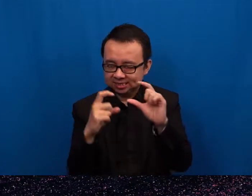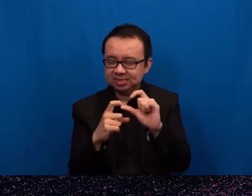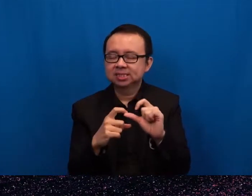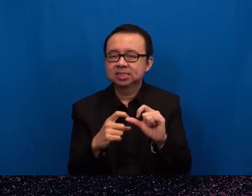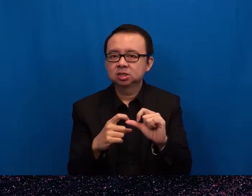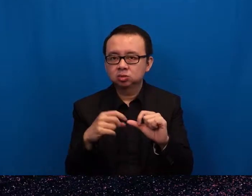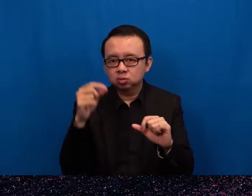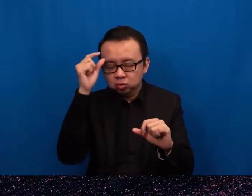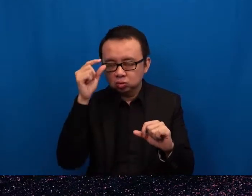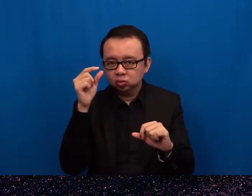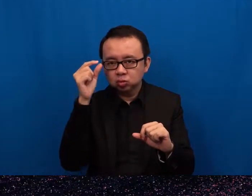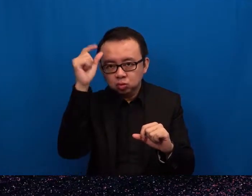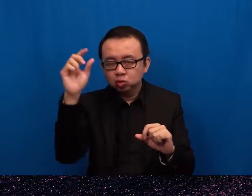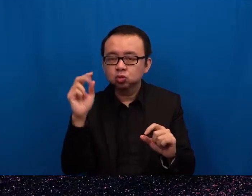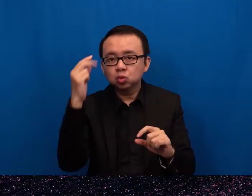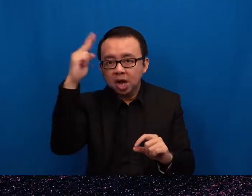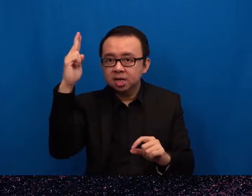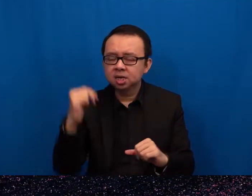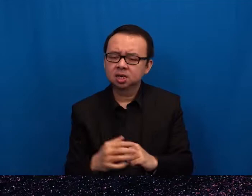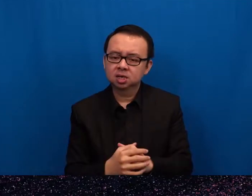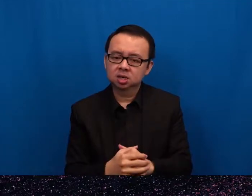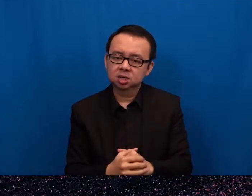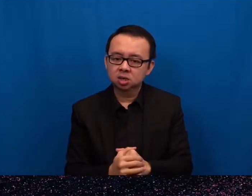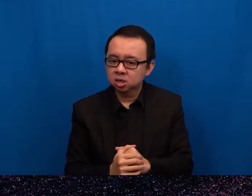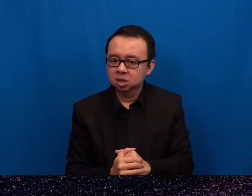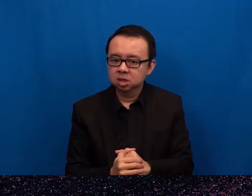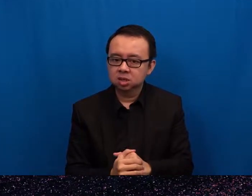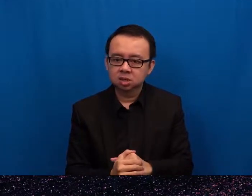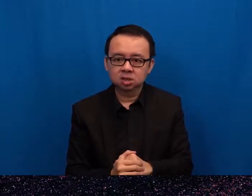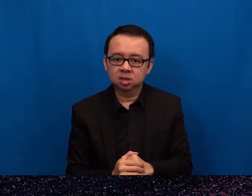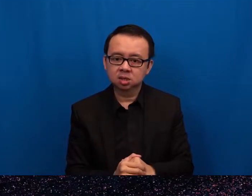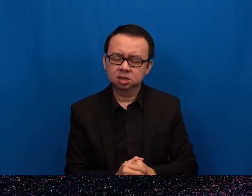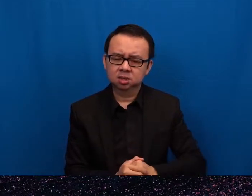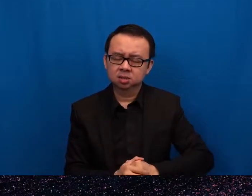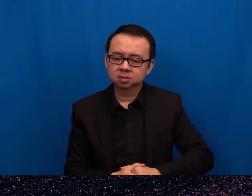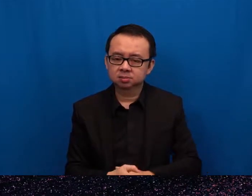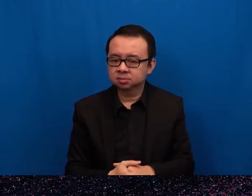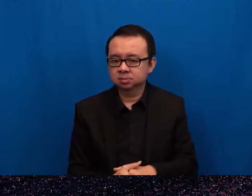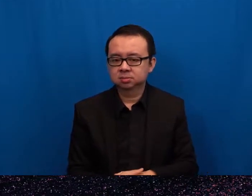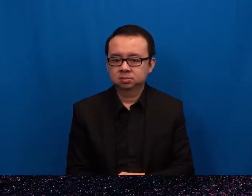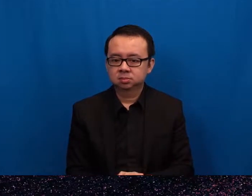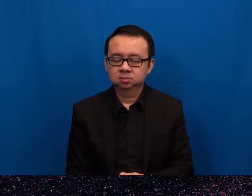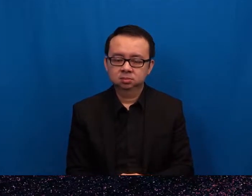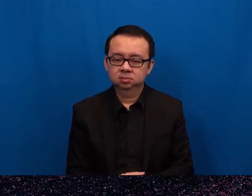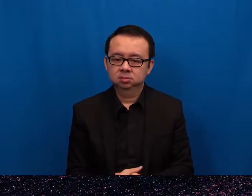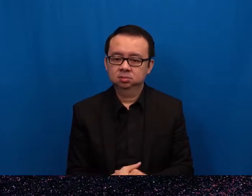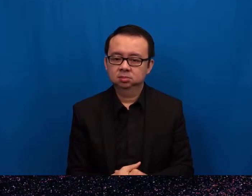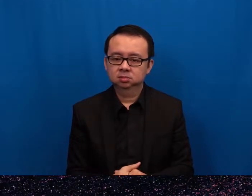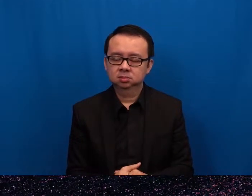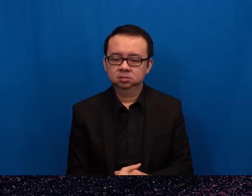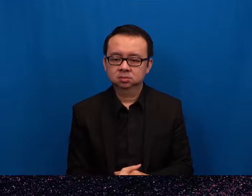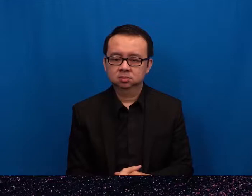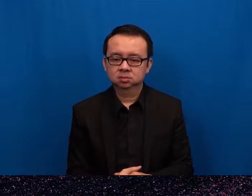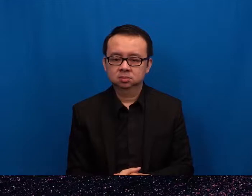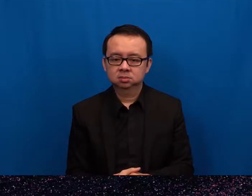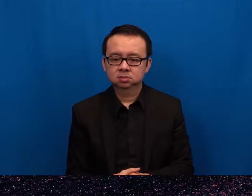diberkahi oleh Tuhan dengan punya intelektual, intelijen lapangan. Kita terbiasa dengan semuanya bisa